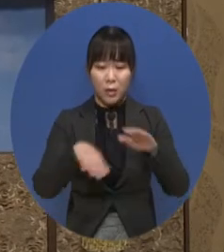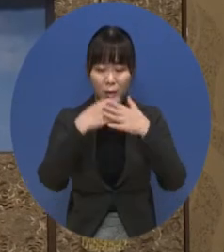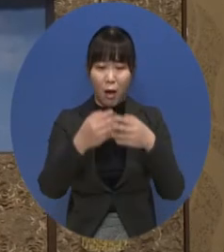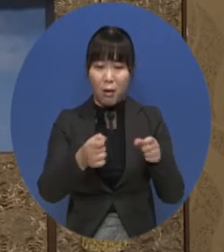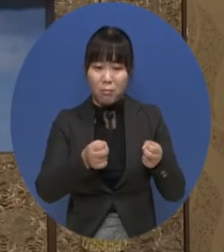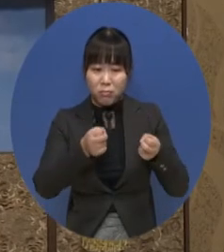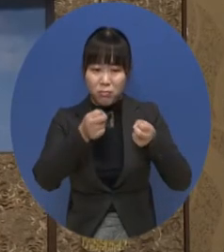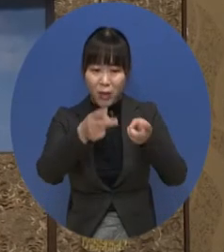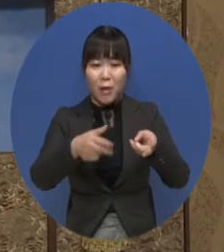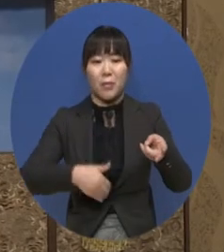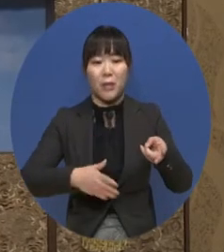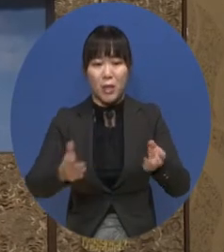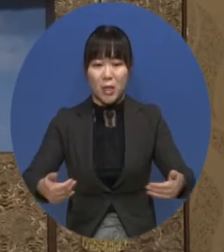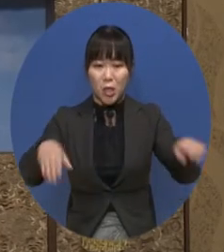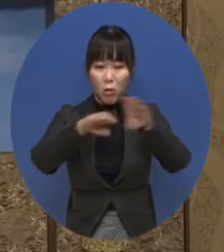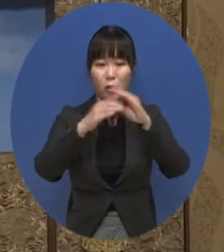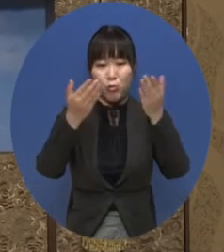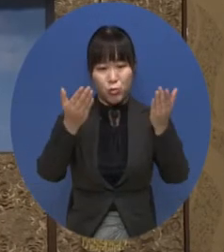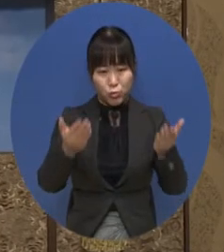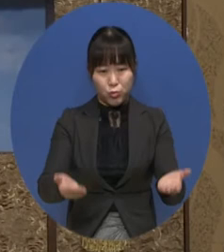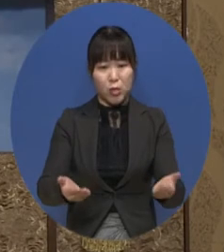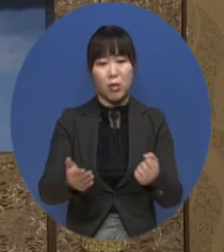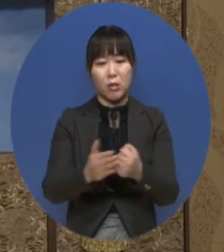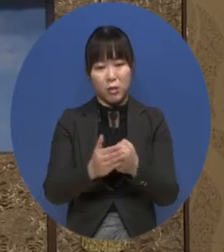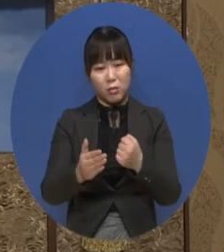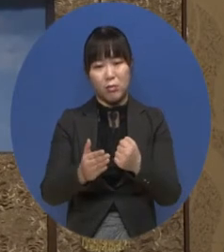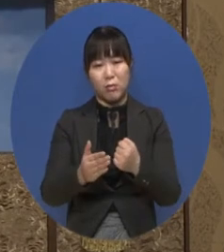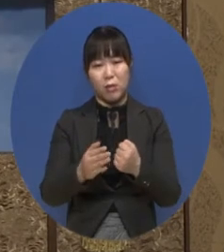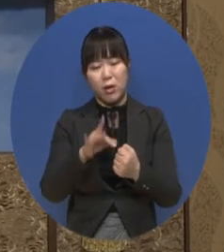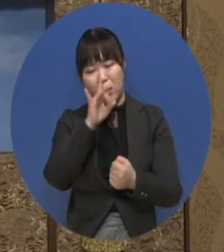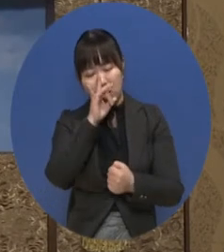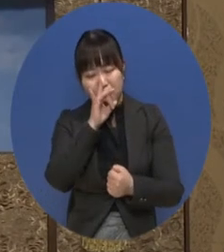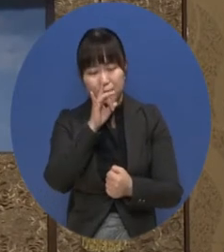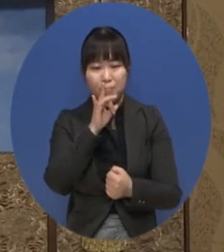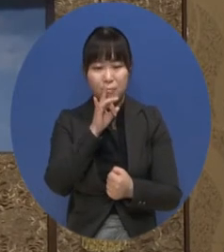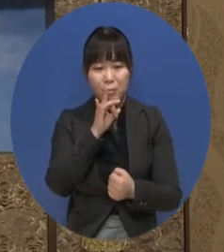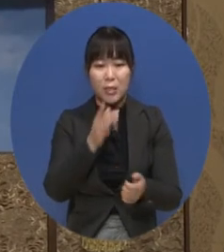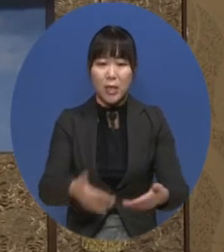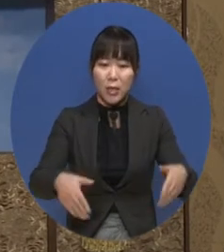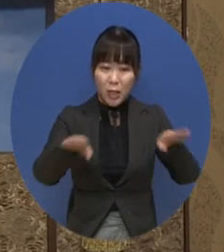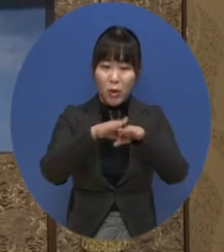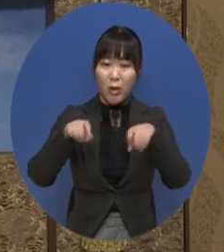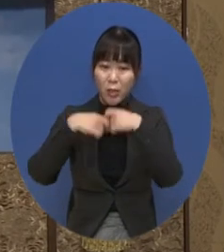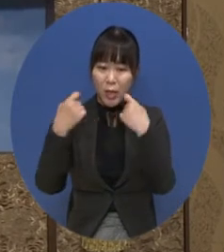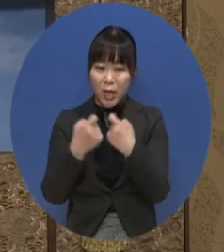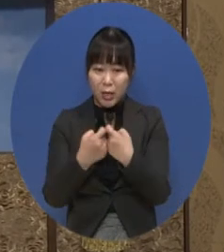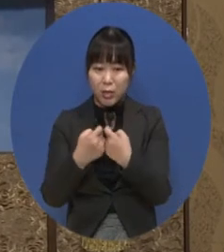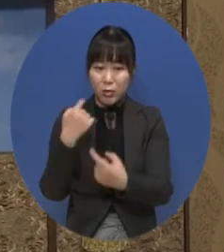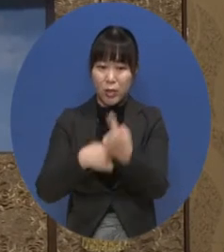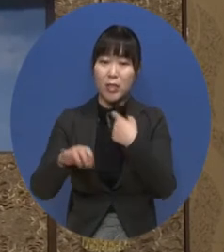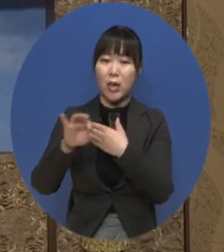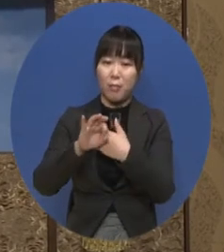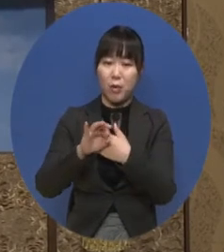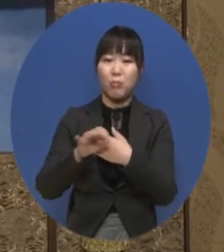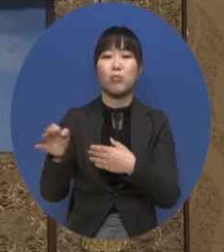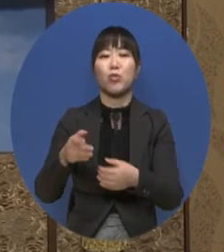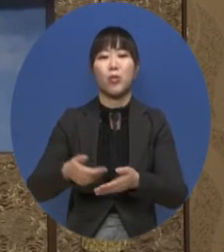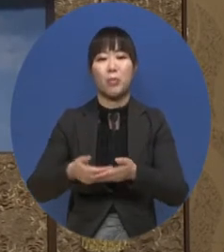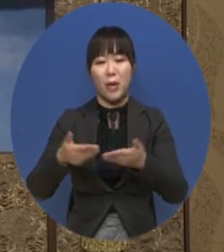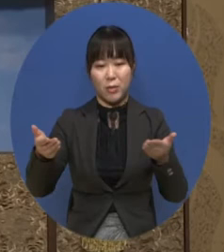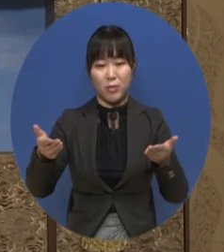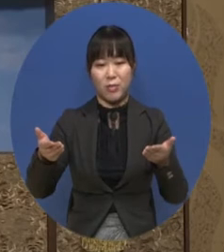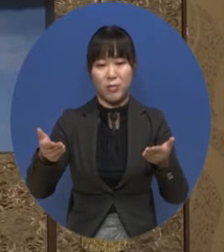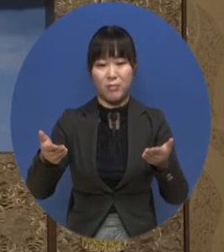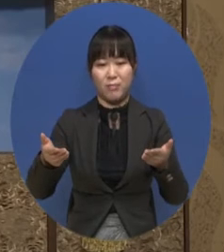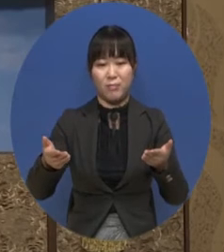닿아야 되는데 기관도 다 휴관하고 해서 안 되겠다 싶어서 기관하고 개인하고 신청하면 무료로 배포하는 거를 해서